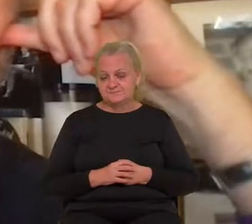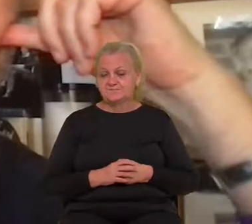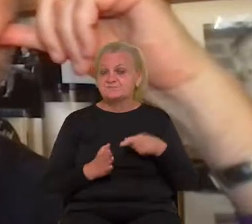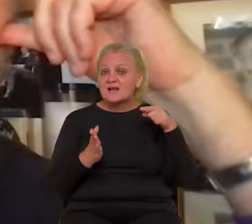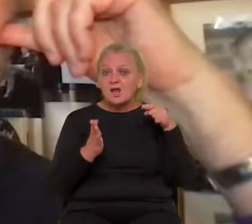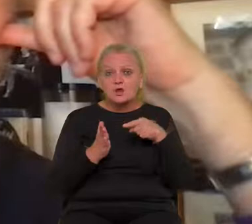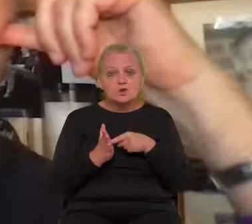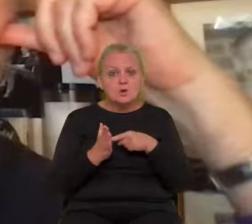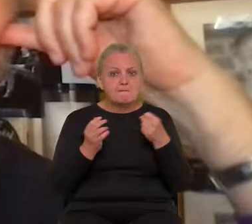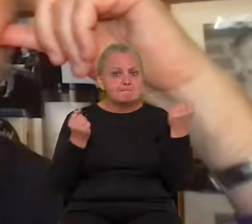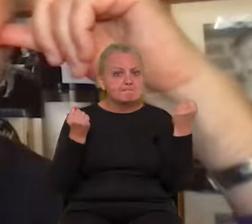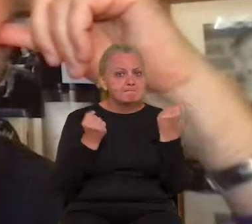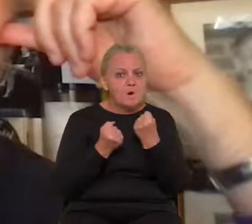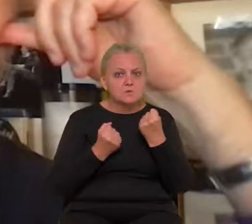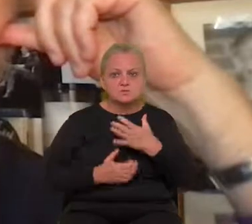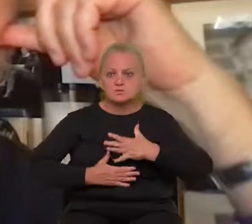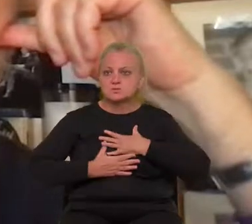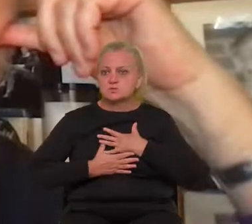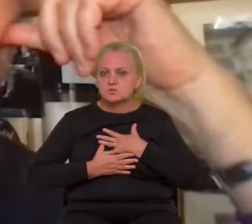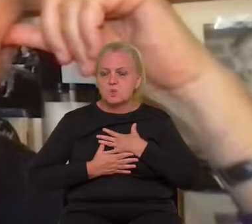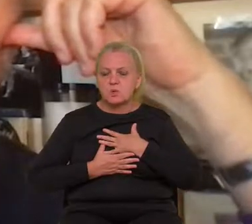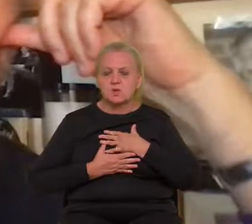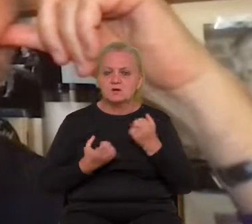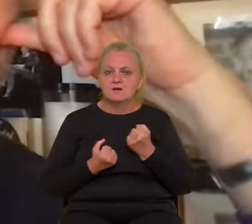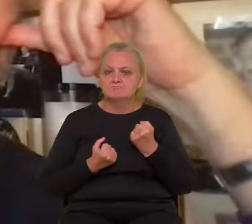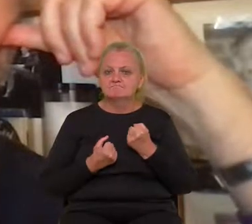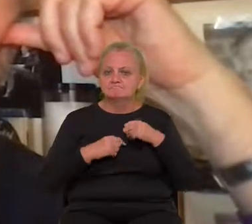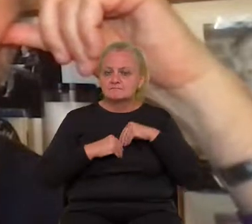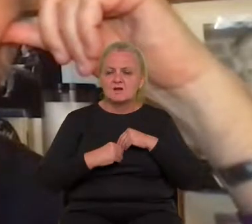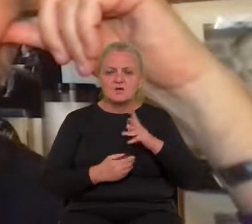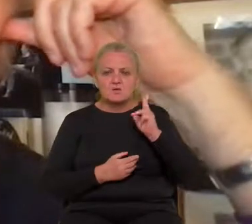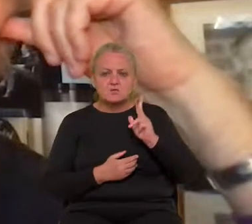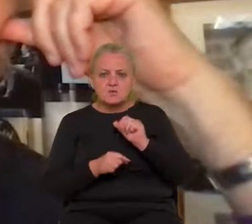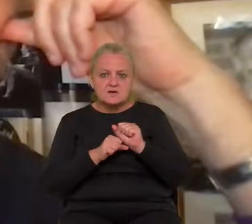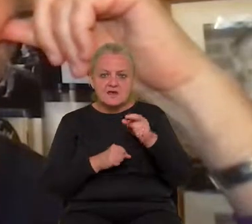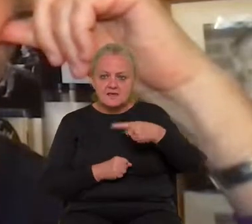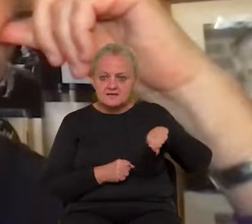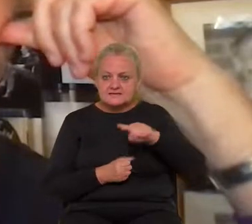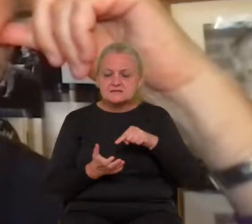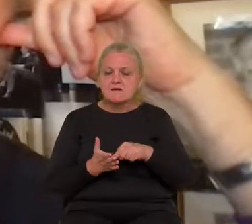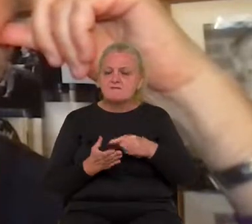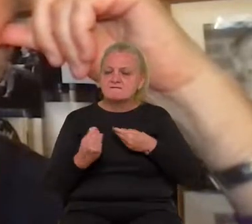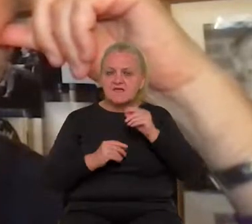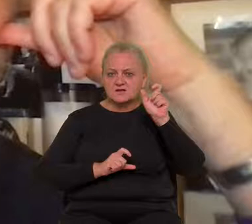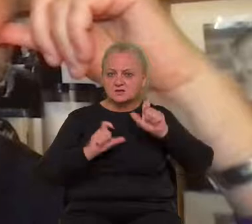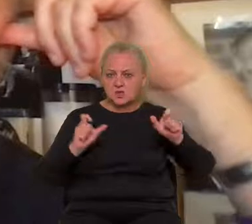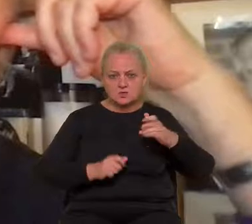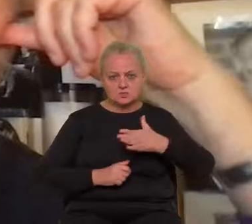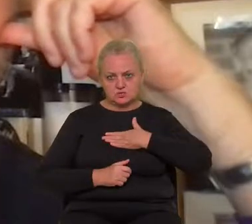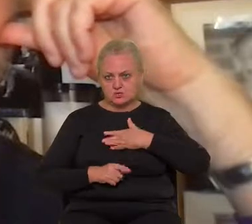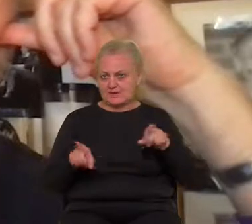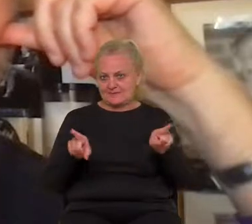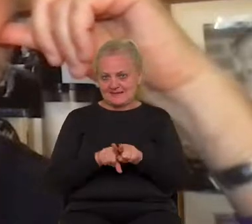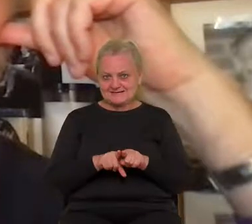jest to takie głębokie poczucie w moim jestestwie, tego kim są. I myślę, że większość z nas ma takie